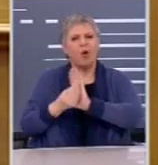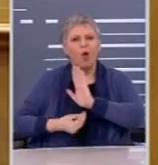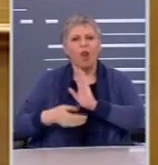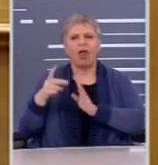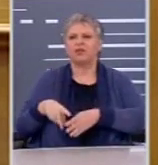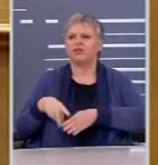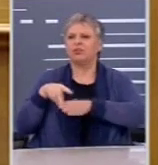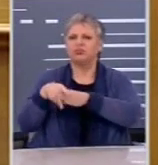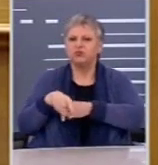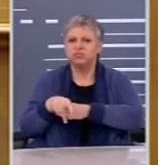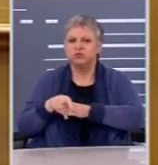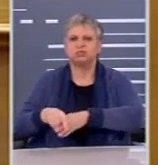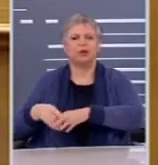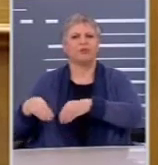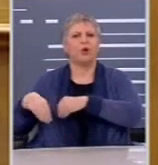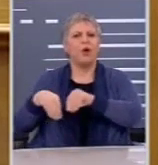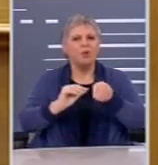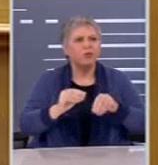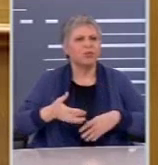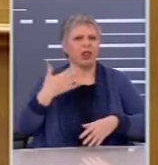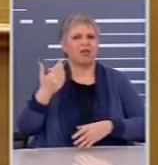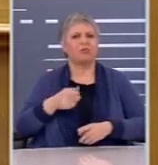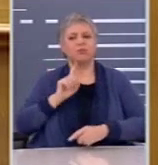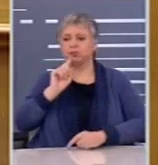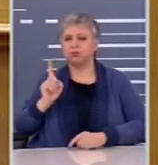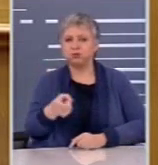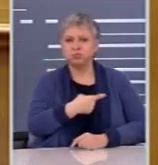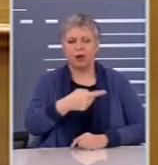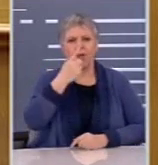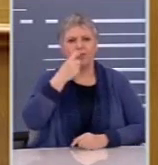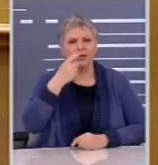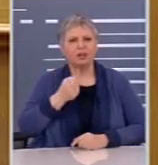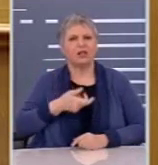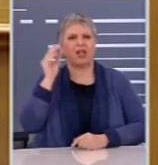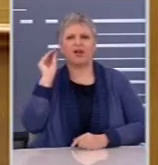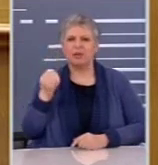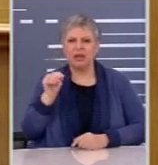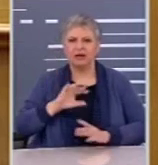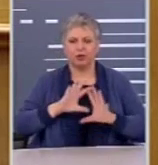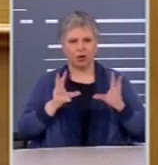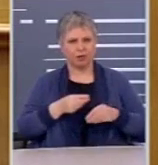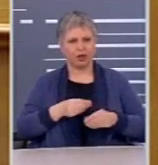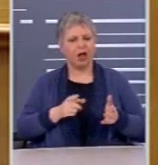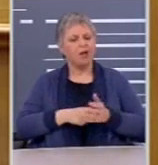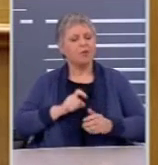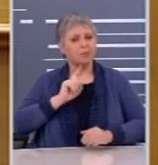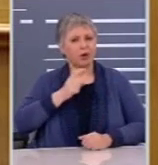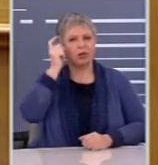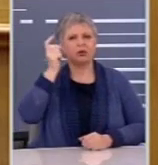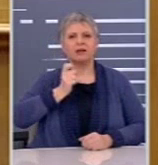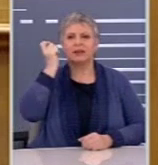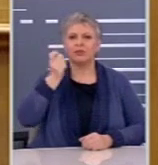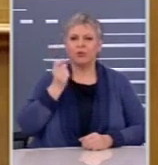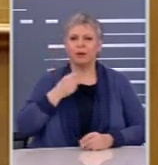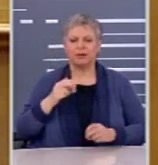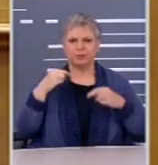σεξουαλική εκμετάλλευση. Είναι όμως και μια μέρα υπόσχεσης, εγρήγορσης, αγωνιστικής και αλληλεγγύης προς